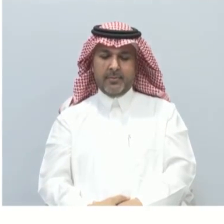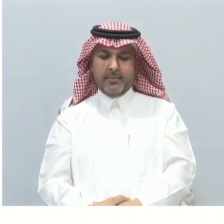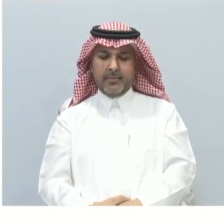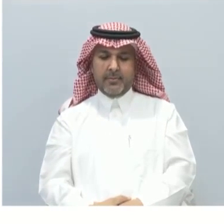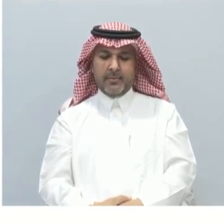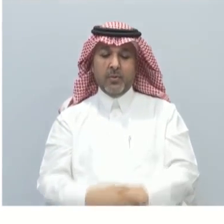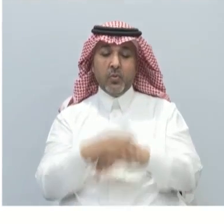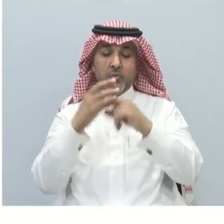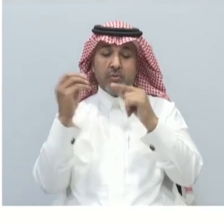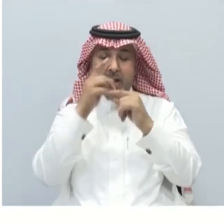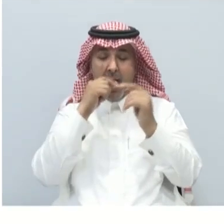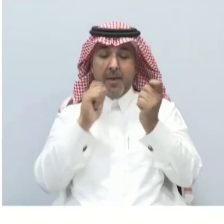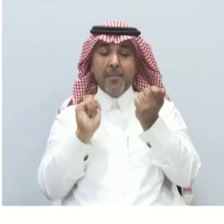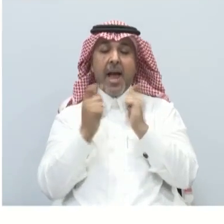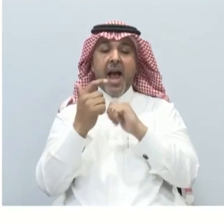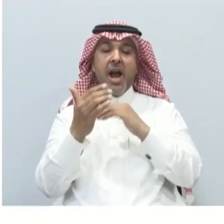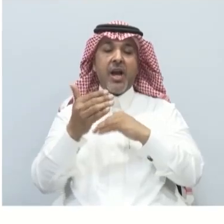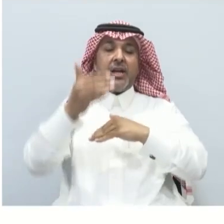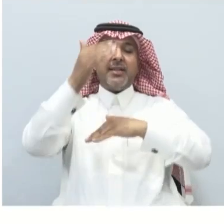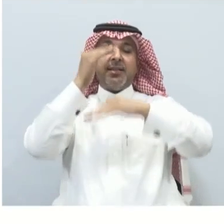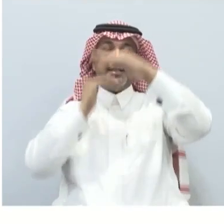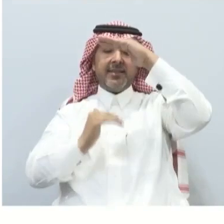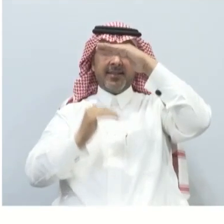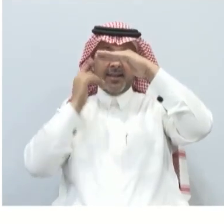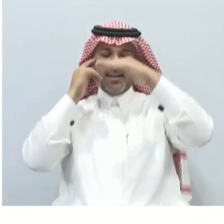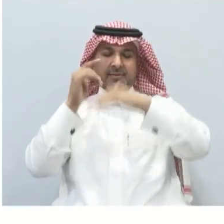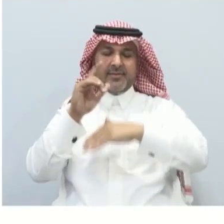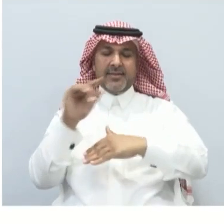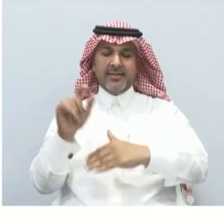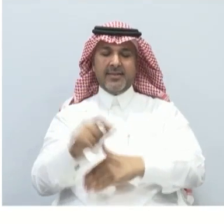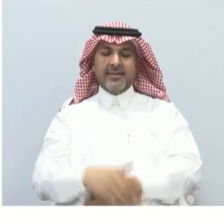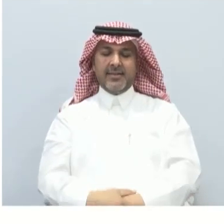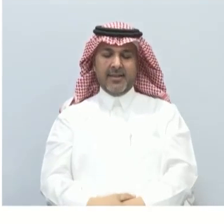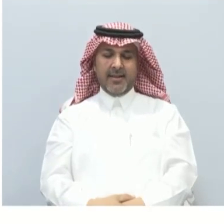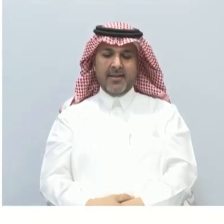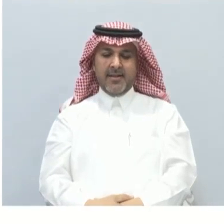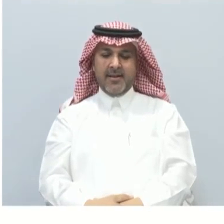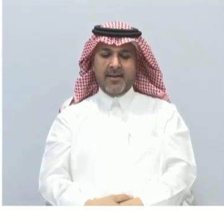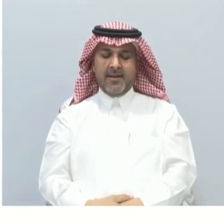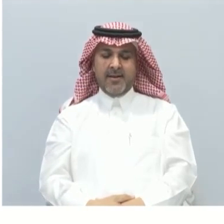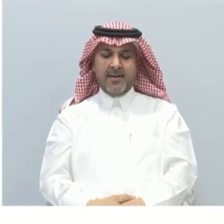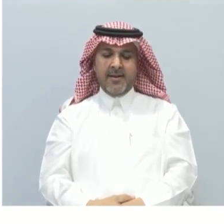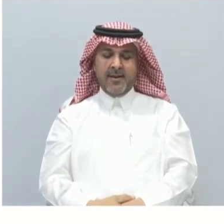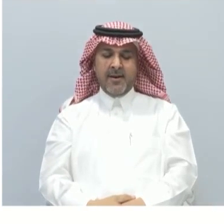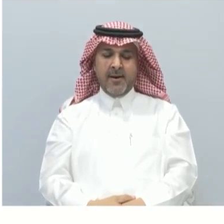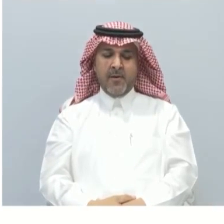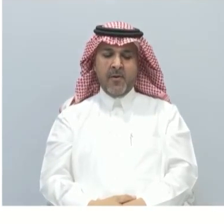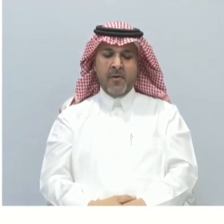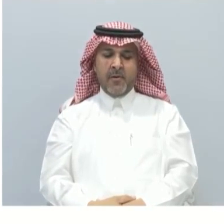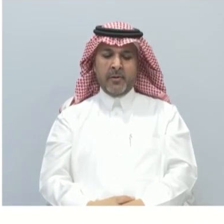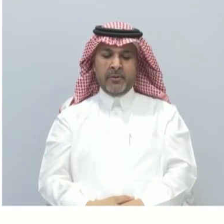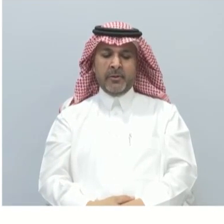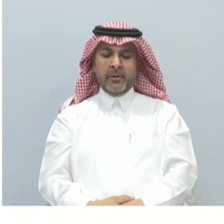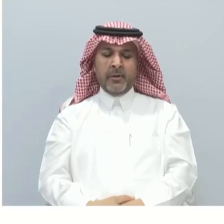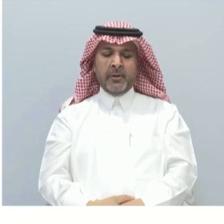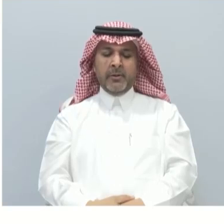انعكاس حول محور اكس اذا انا يهمني اعرف التحويلات هذي لانه من